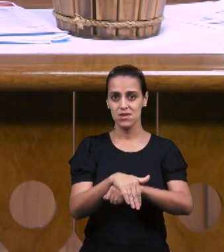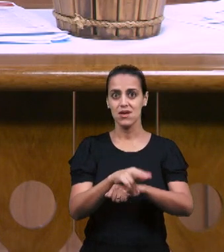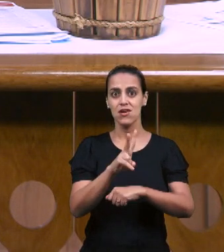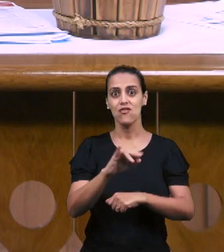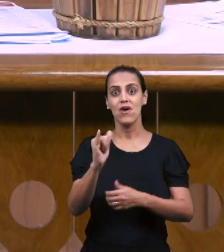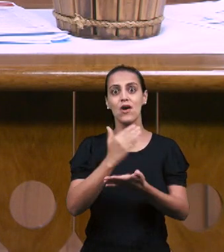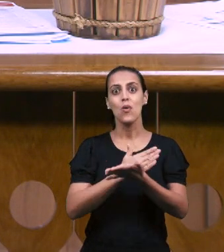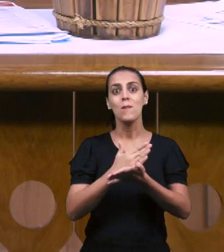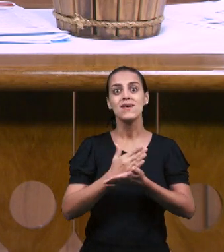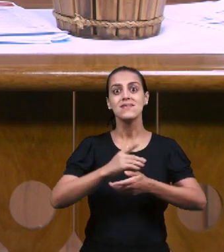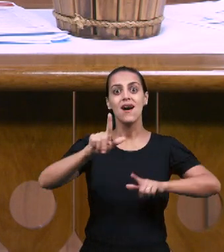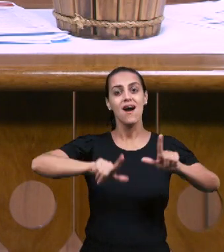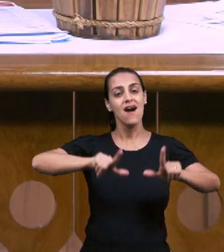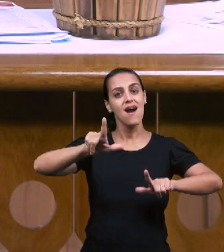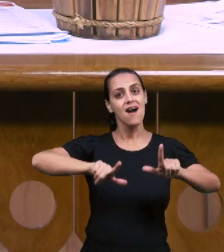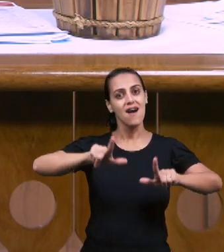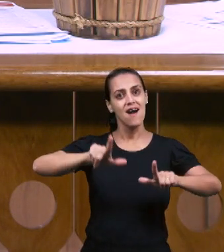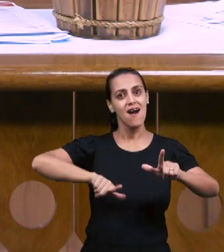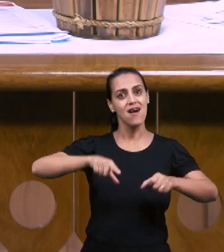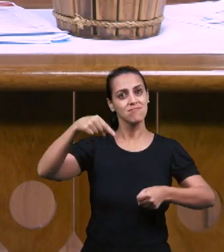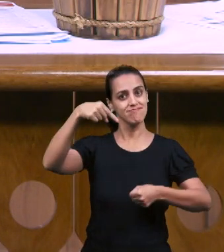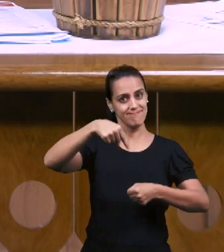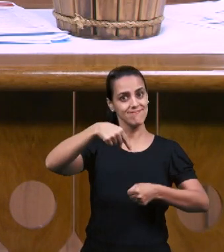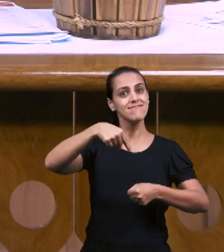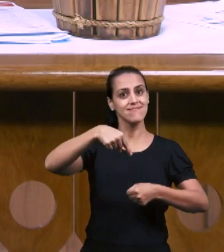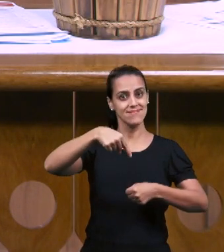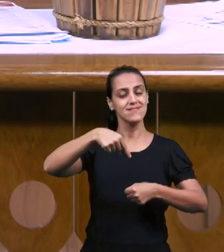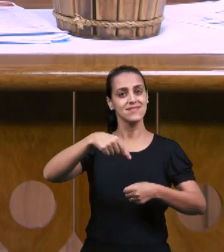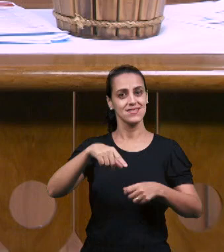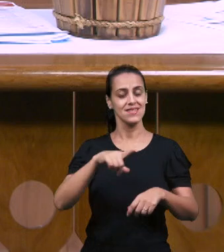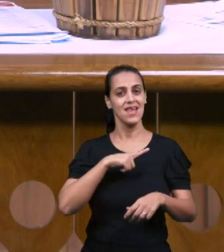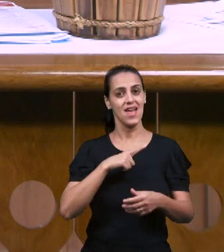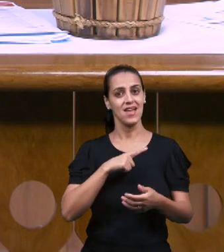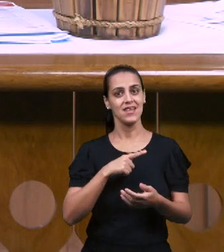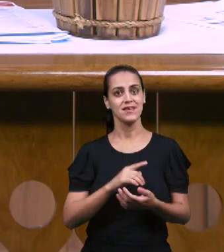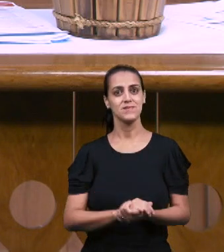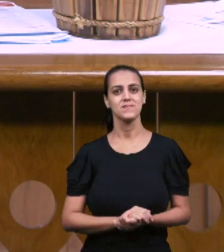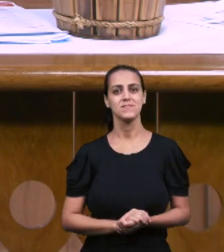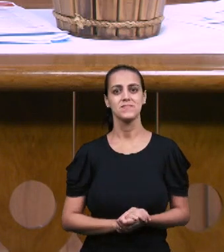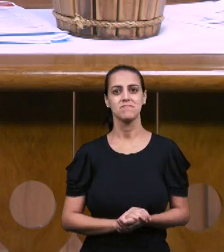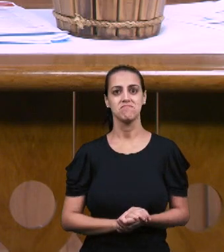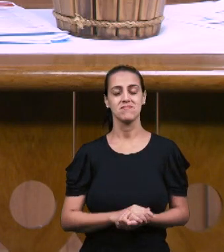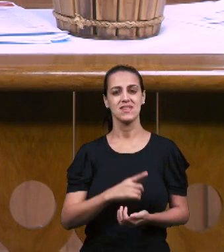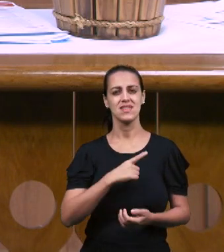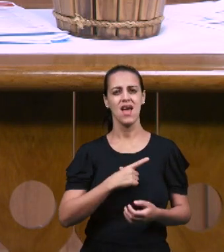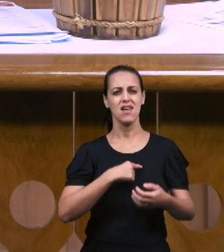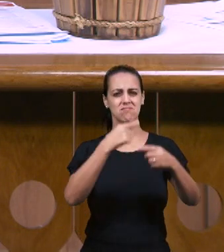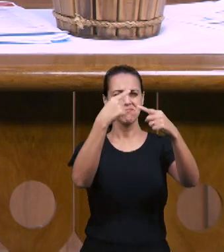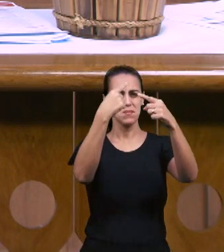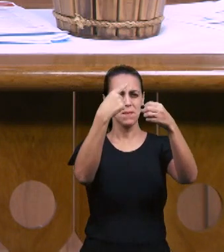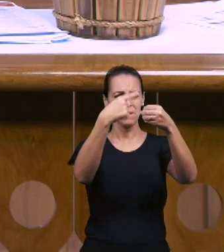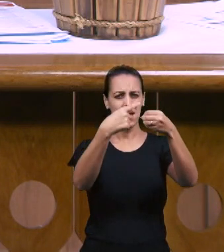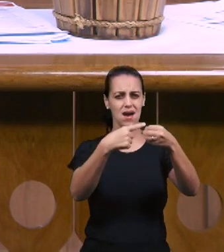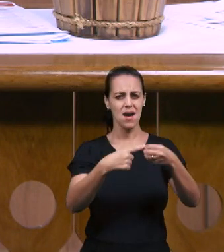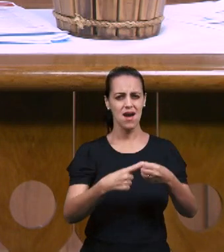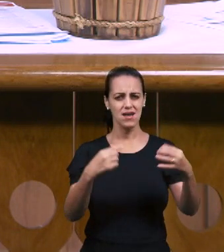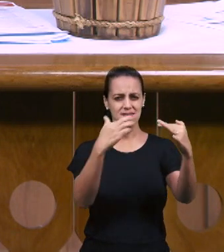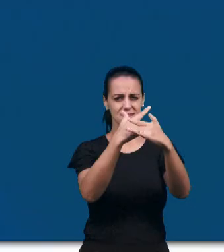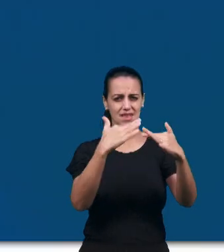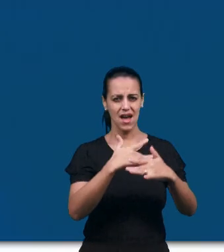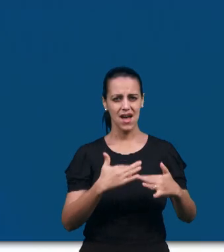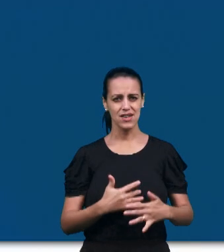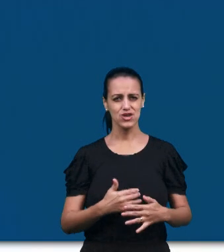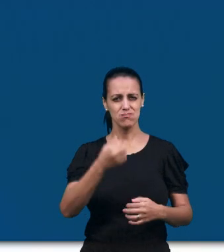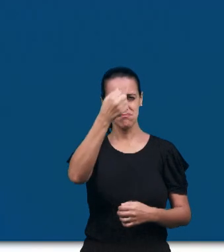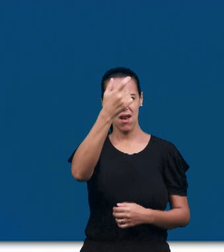la TV ouverte, dans le cas la rede TV. Et les villes qui vont être contemplées par la transmission par la rede TV sont